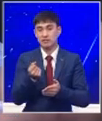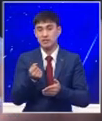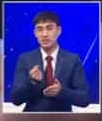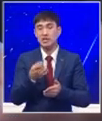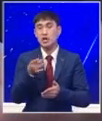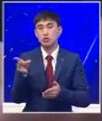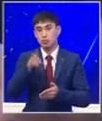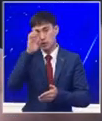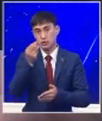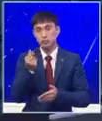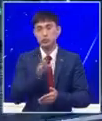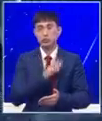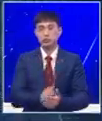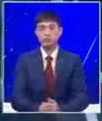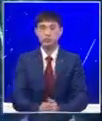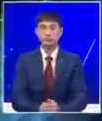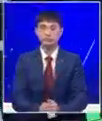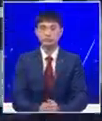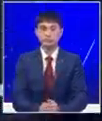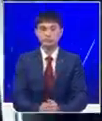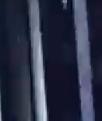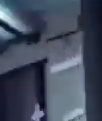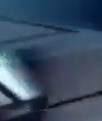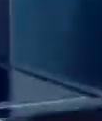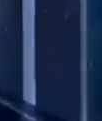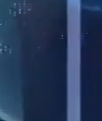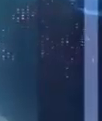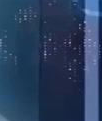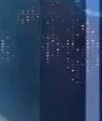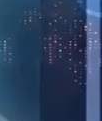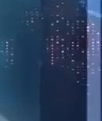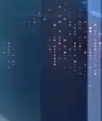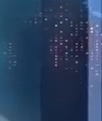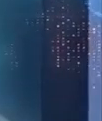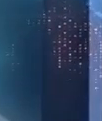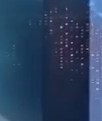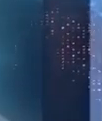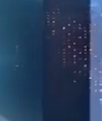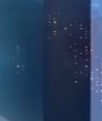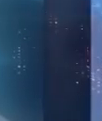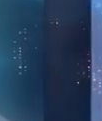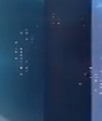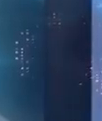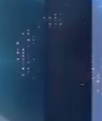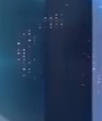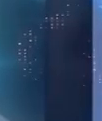из республиканского бюджета. Жандос Назарбаев, Айолым Джирсен Кызы, Айдос Калиев, телеканал ЖТСУ, Алматинская область.